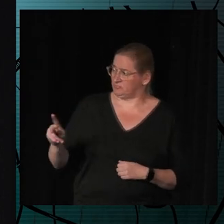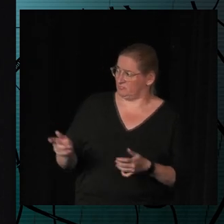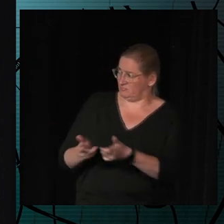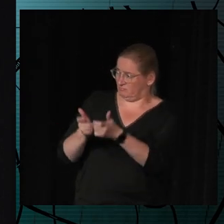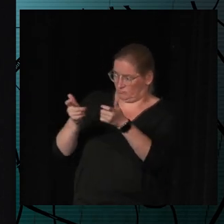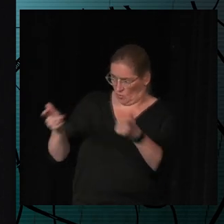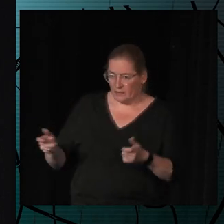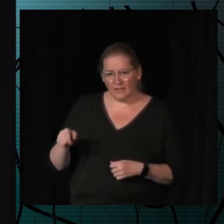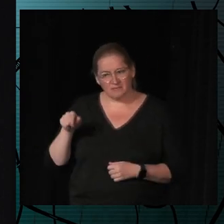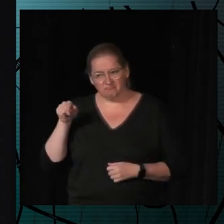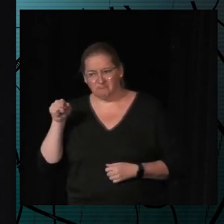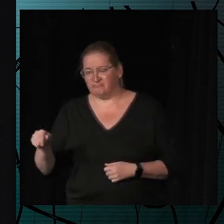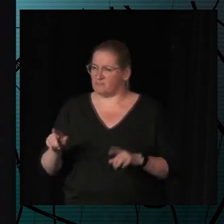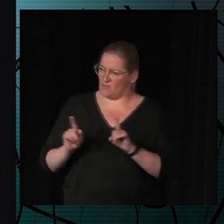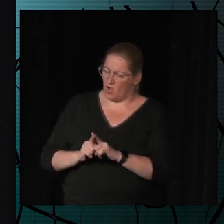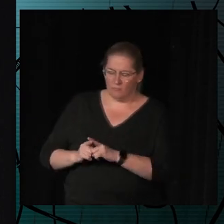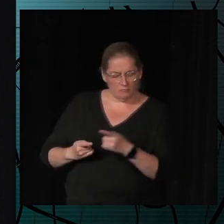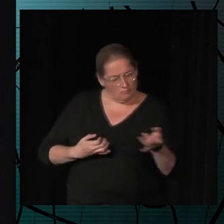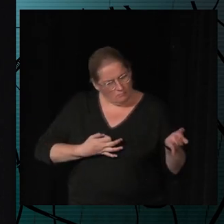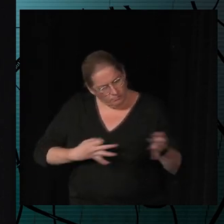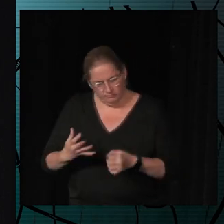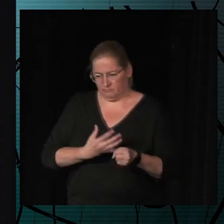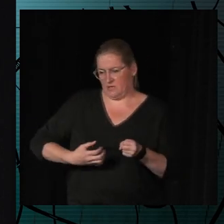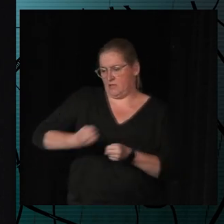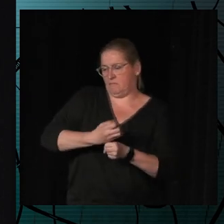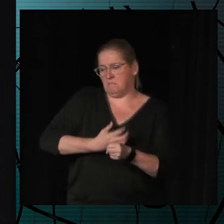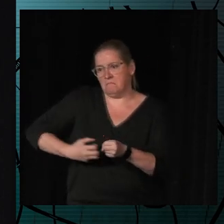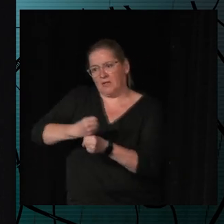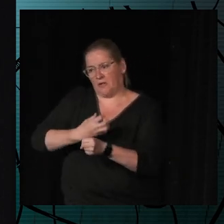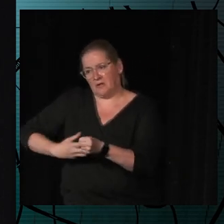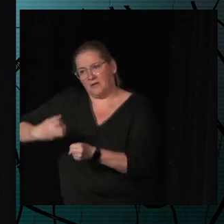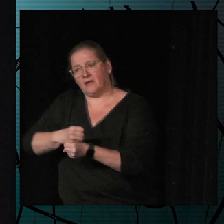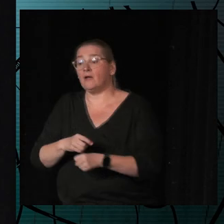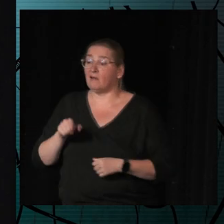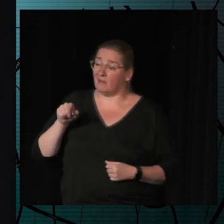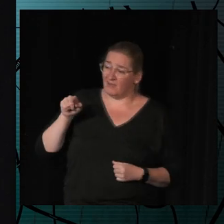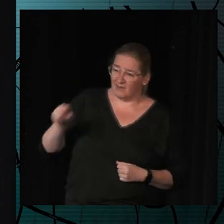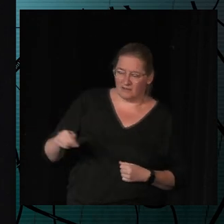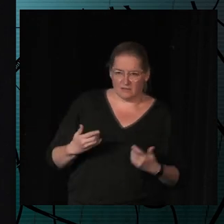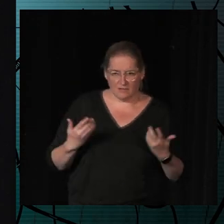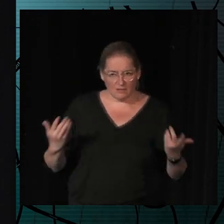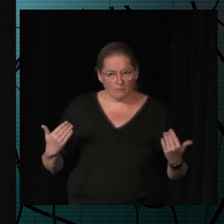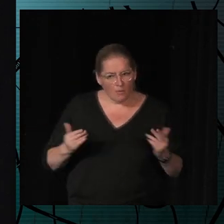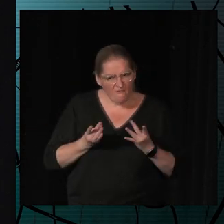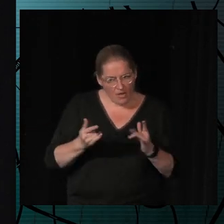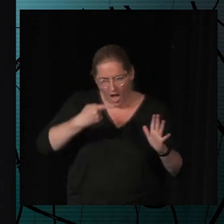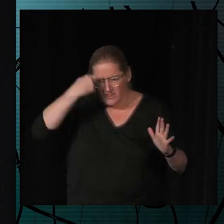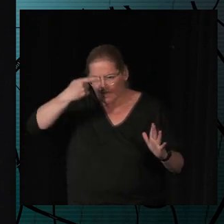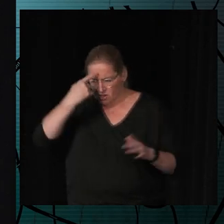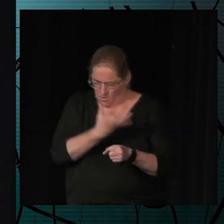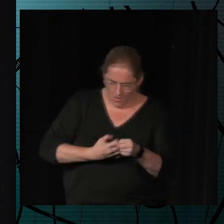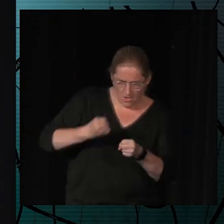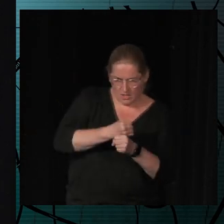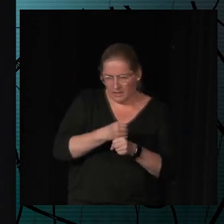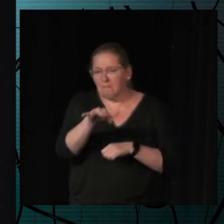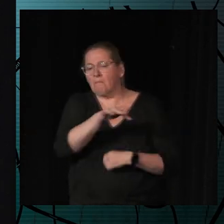grands rendez-vous réguliers et va savoir le développer de façon intelligente je pense qu'il y a